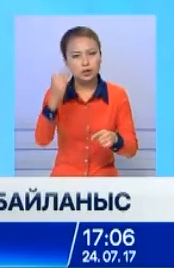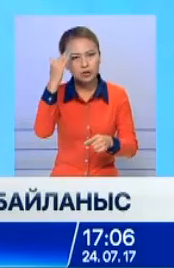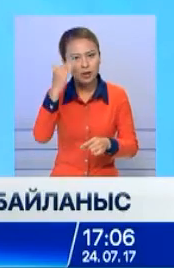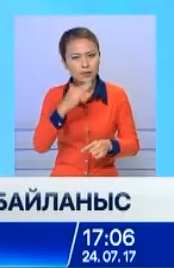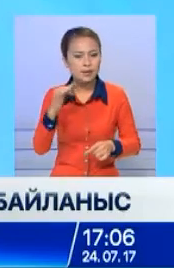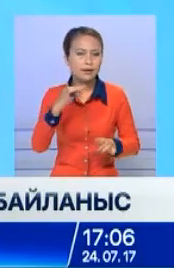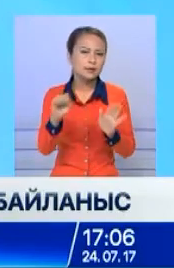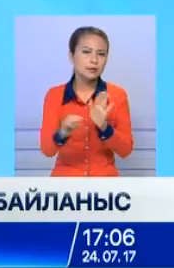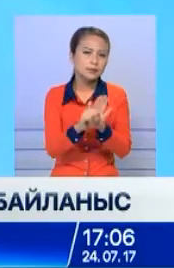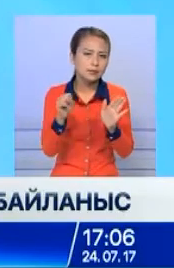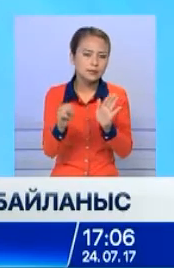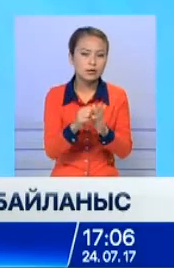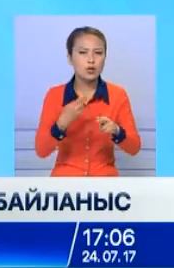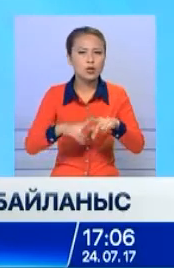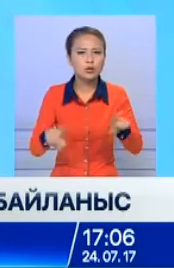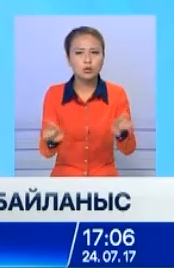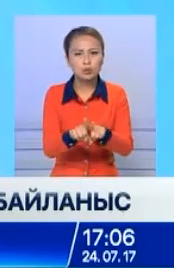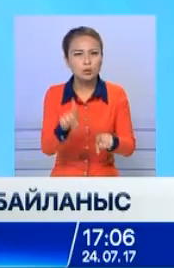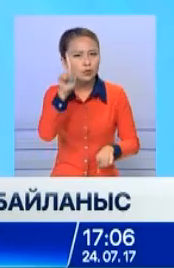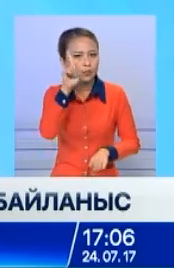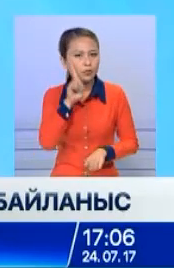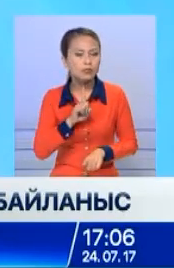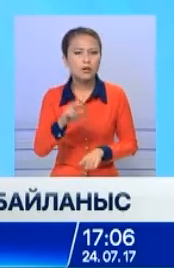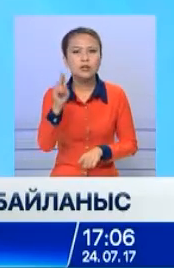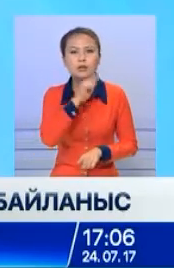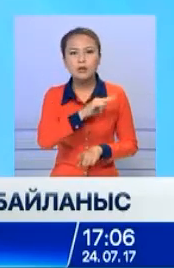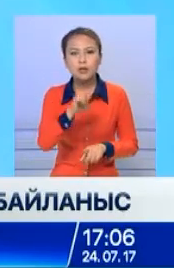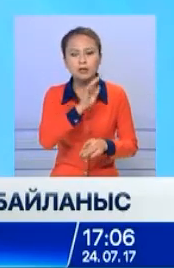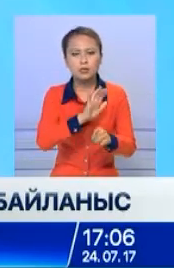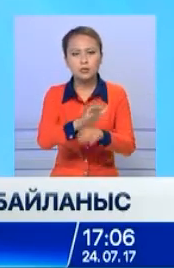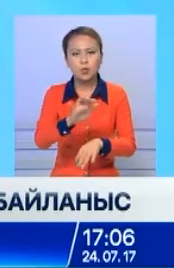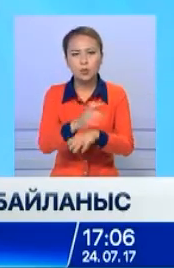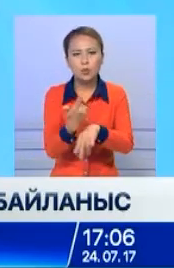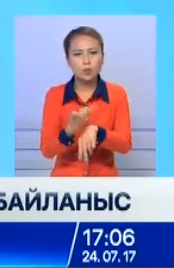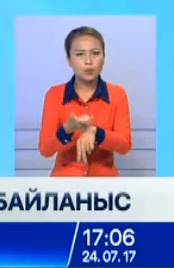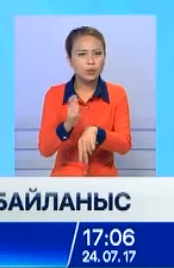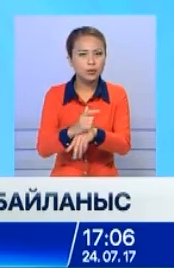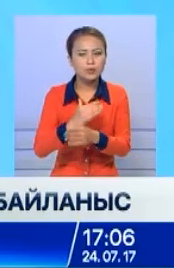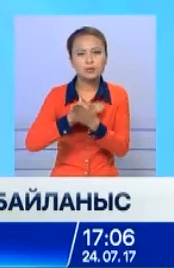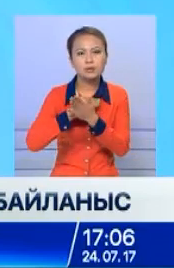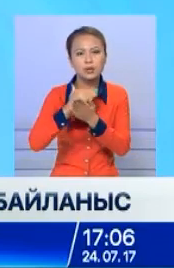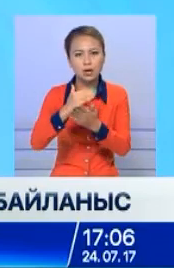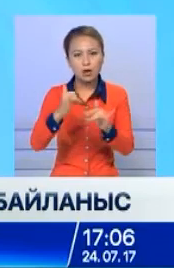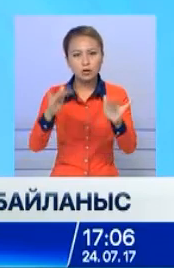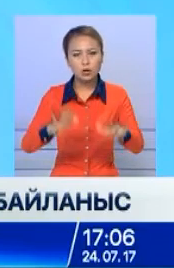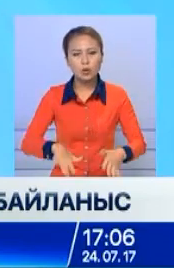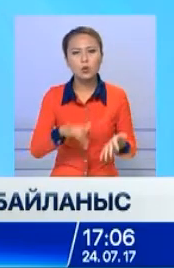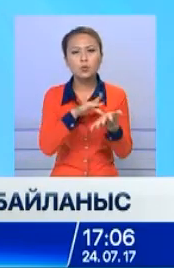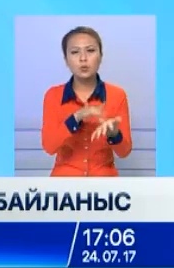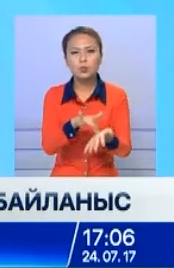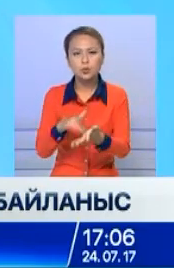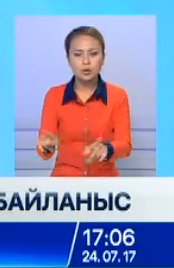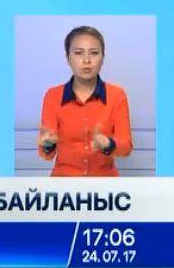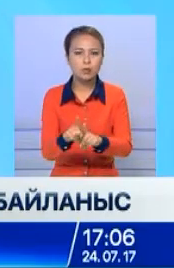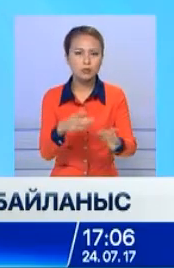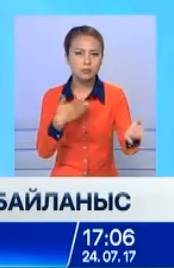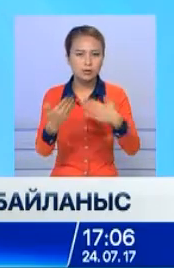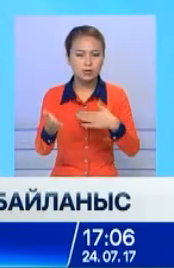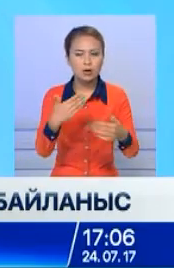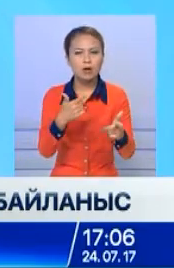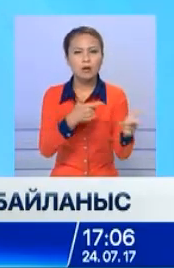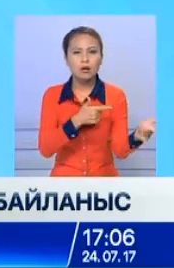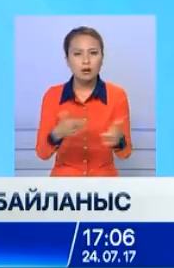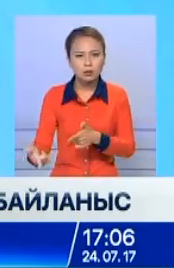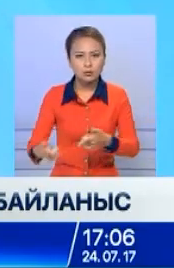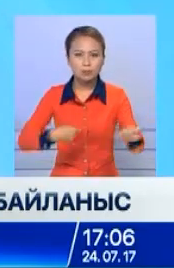қолайлы. Туризм индустриясы мен шай өндірісі өте жоғары дамыған. Туризмге қатысты іс тәжірибелерімізбен бөлісуге қашанда